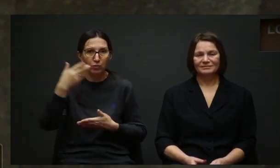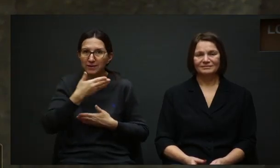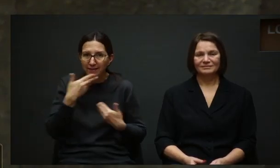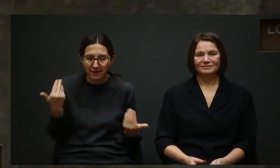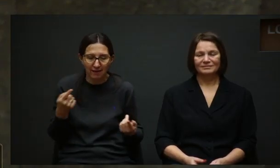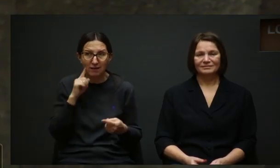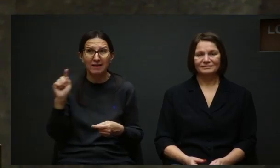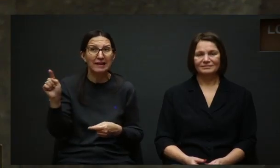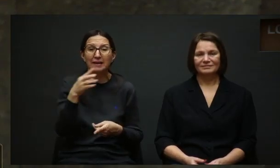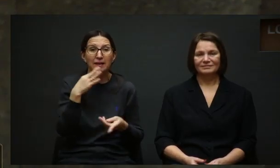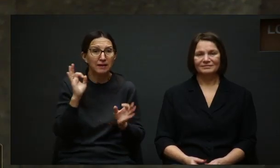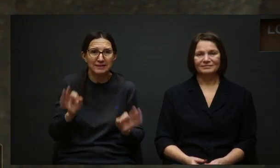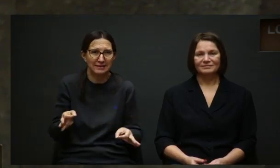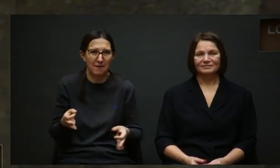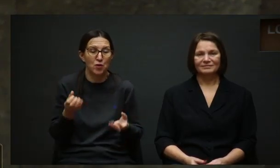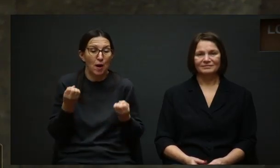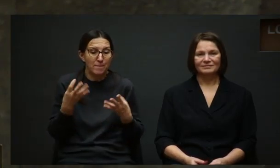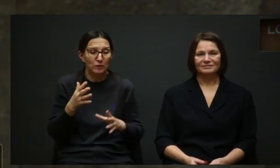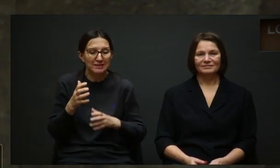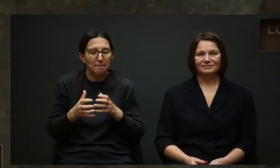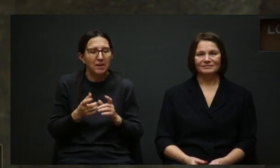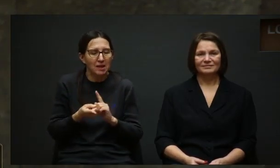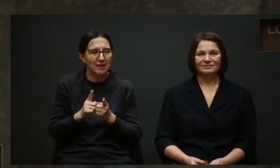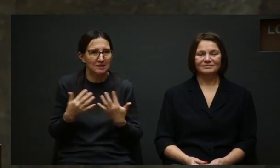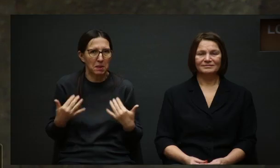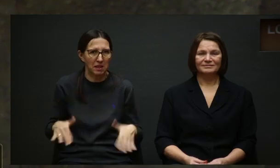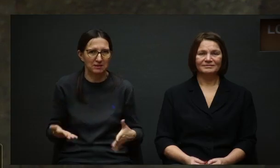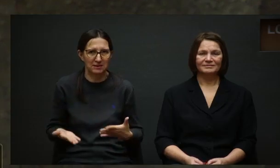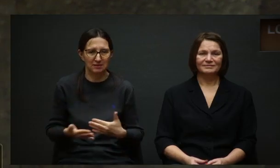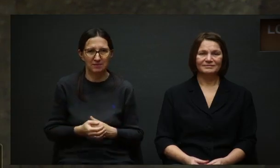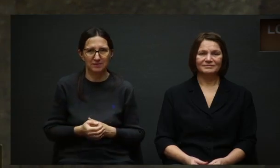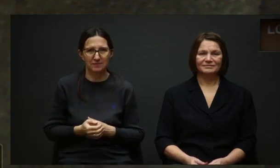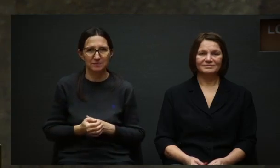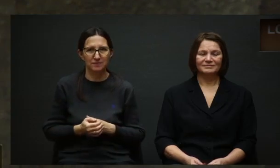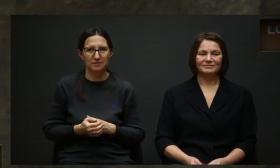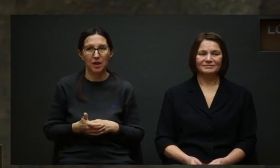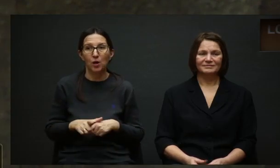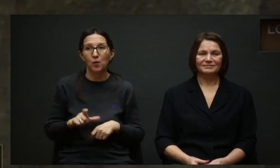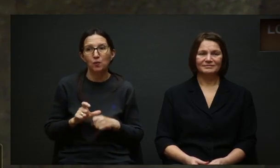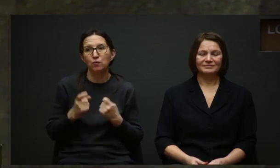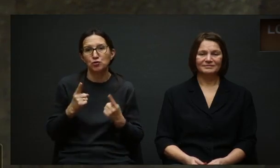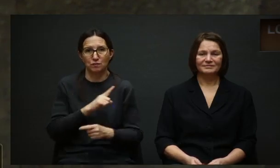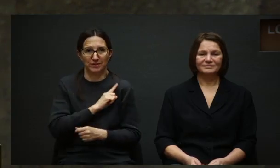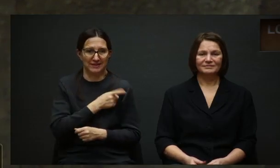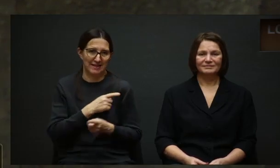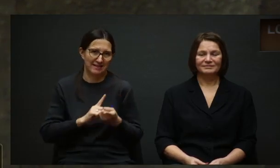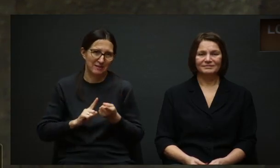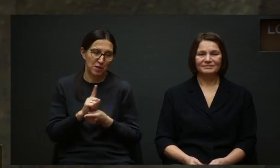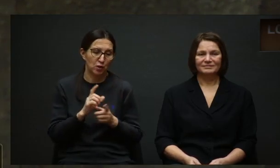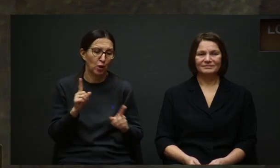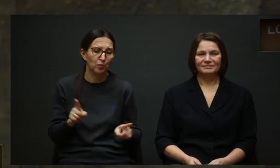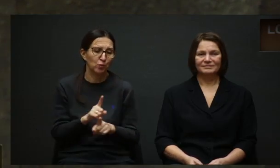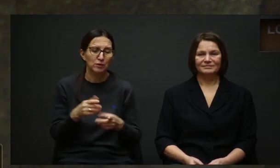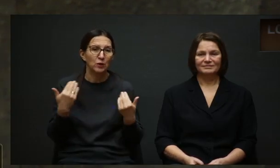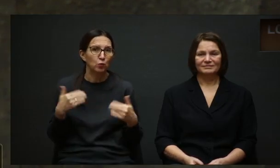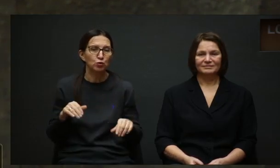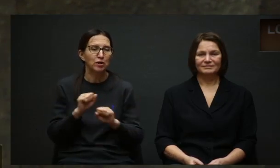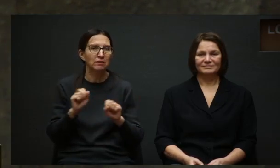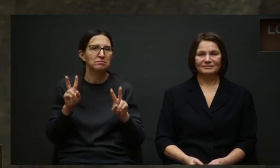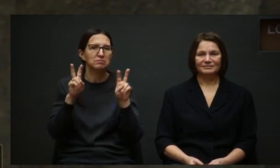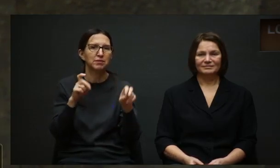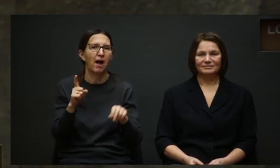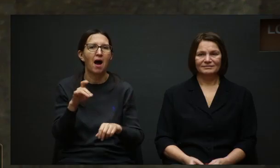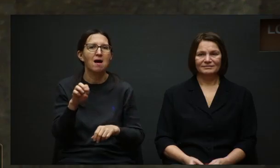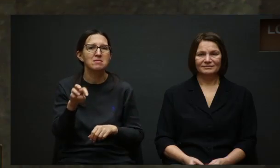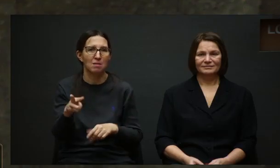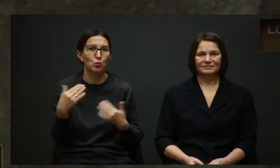просто нигде. Просто мир изменился очень сильно. Музей уже давно не храм, он давно